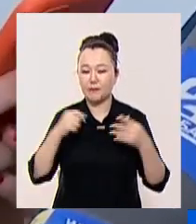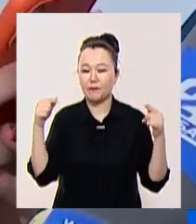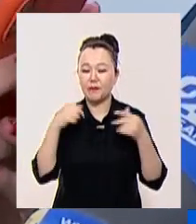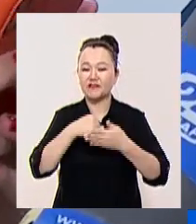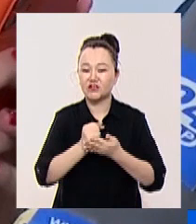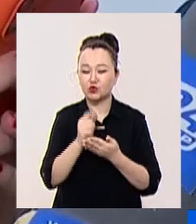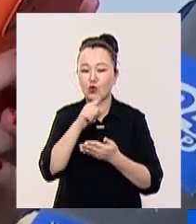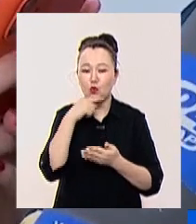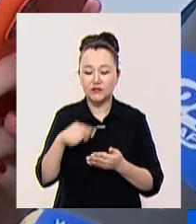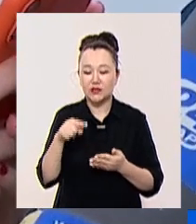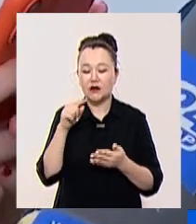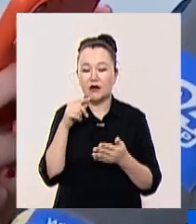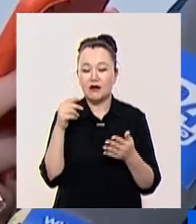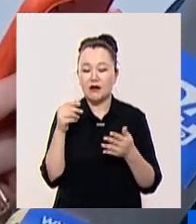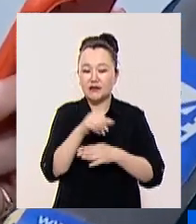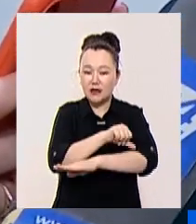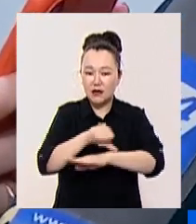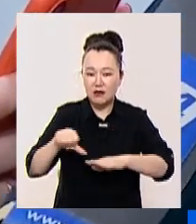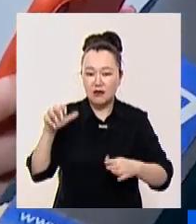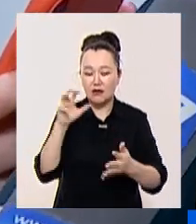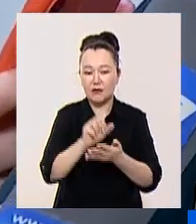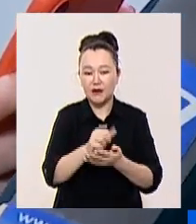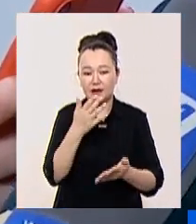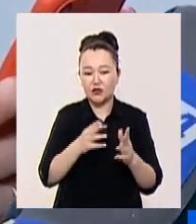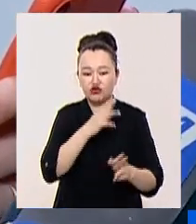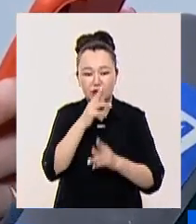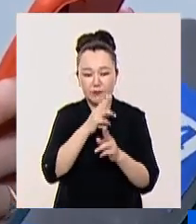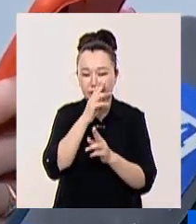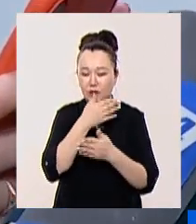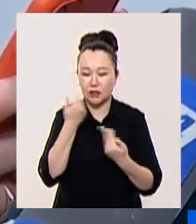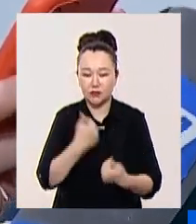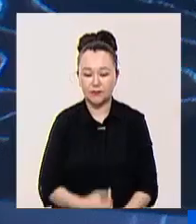что Россия не имеет никаких территориальных претензий к Казахстану.